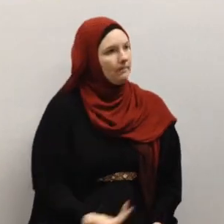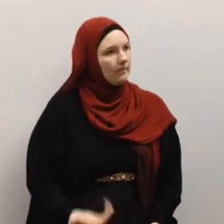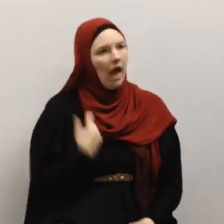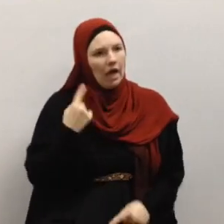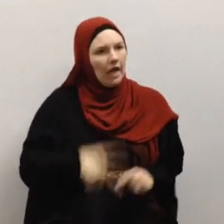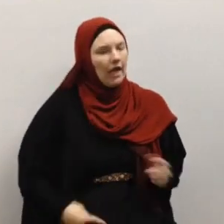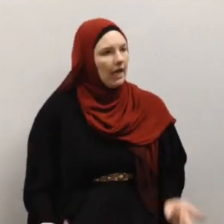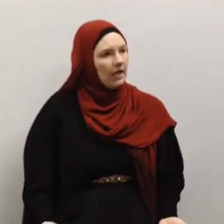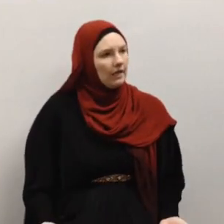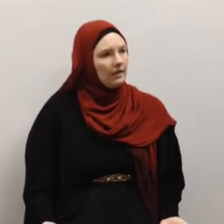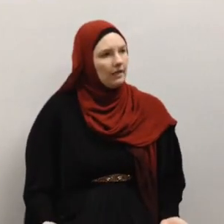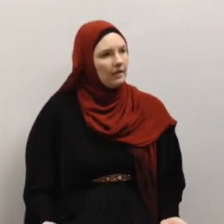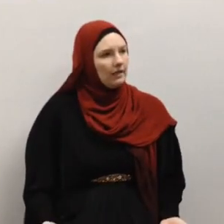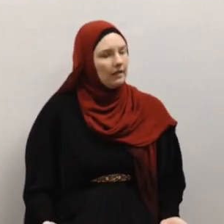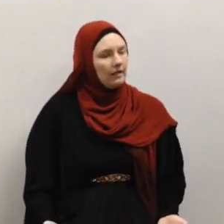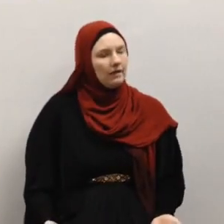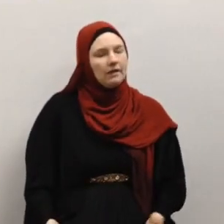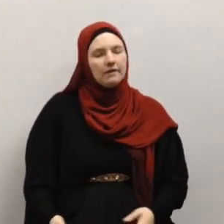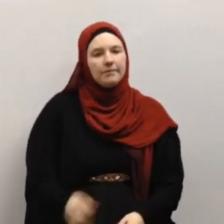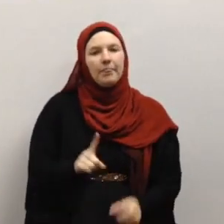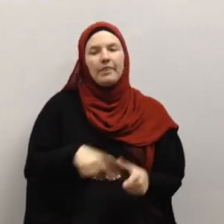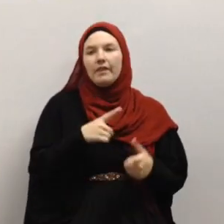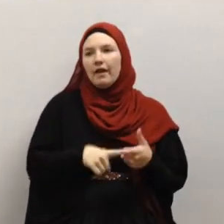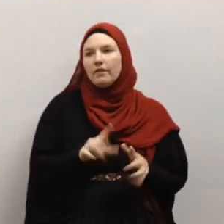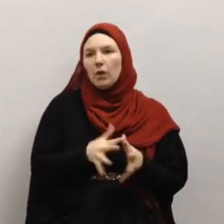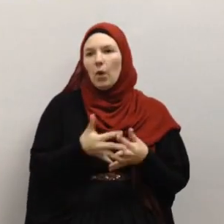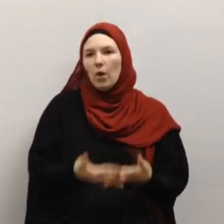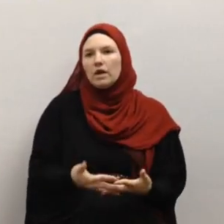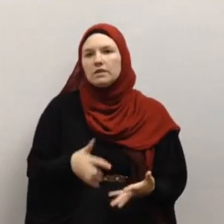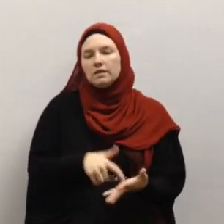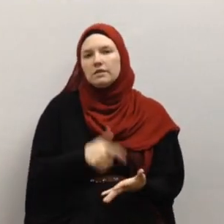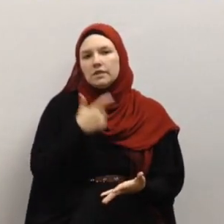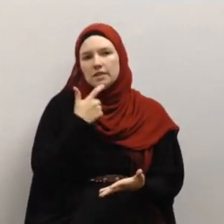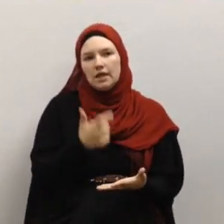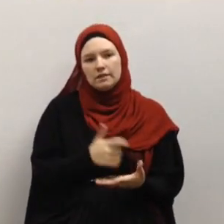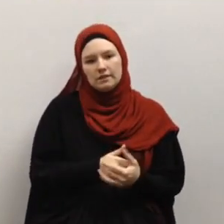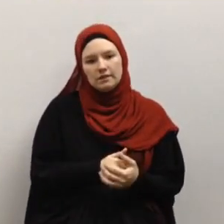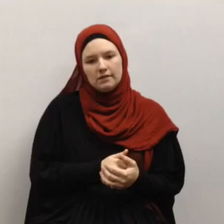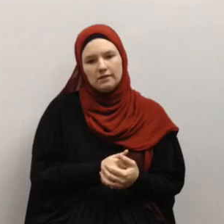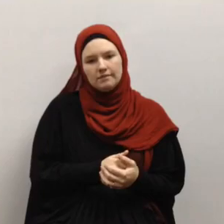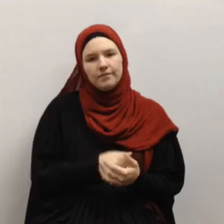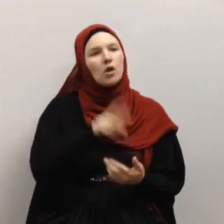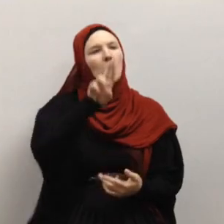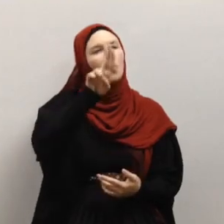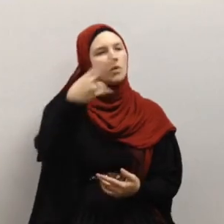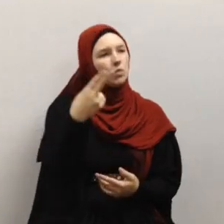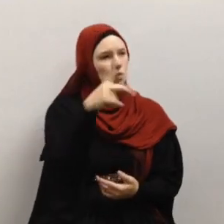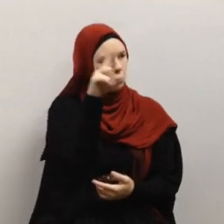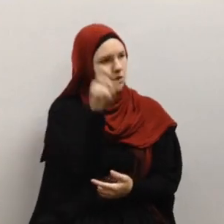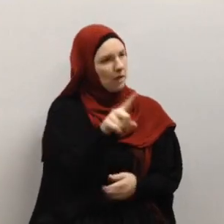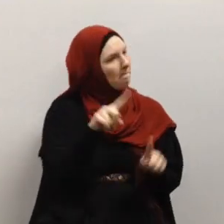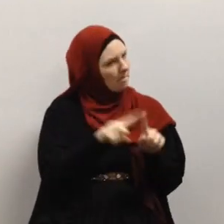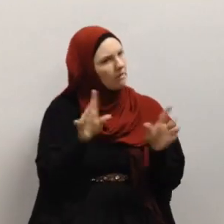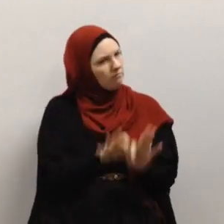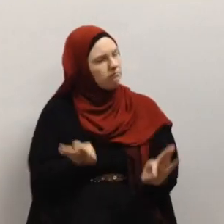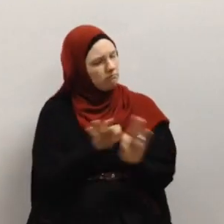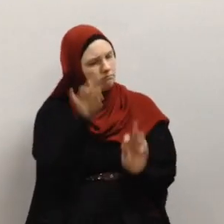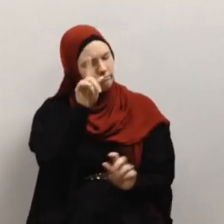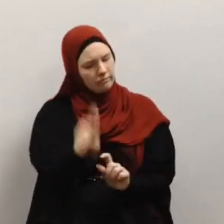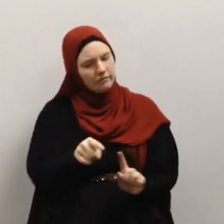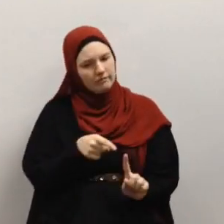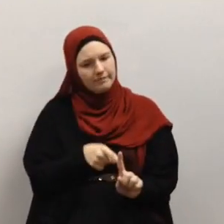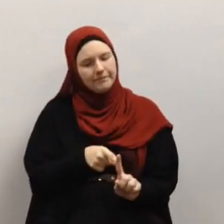Then the Quran raises a rhetorical but informative question. أَفِي قُلُوبِهِمْ مَرَضٌ Do they have a disease in their